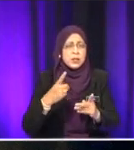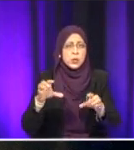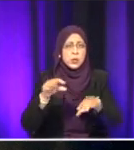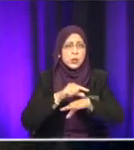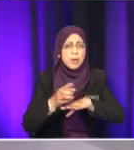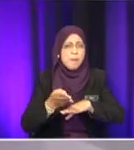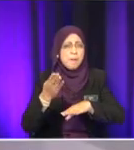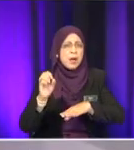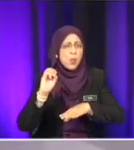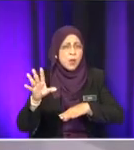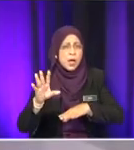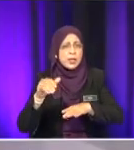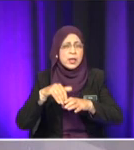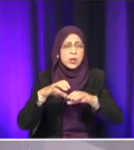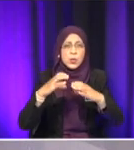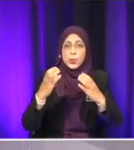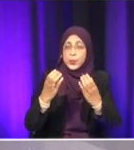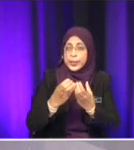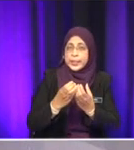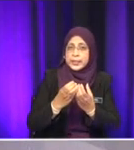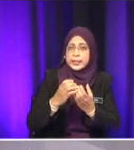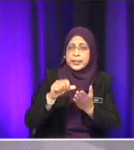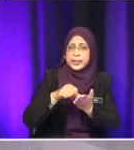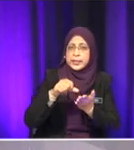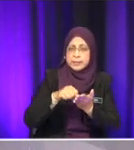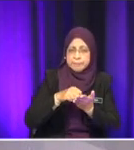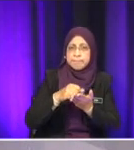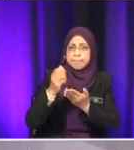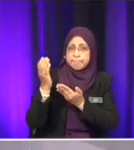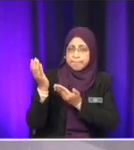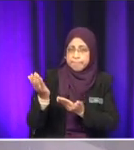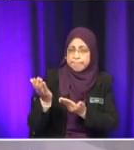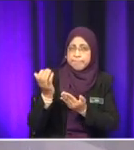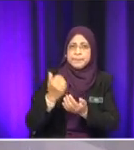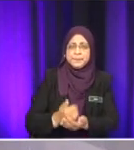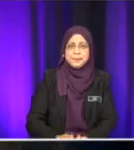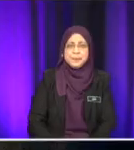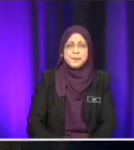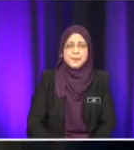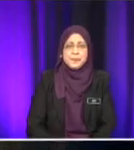itu dalam kategorius S1 oke